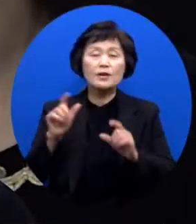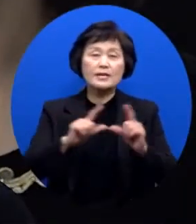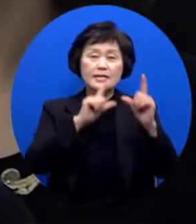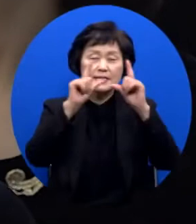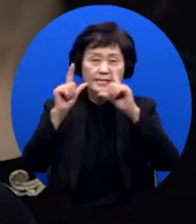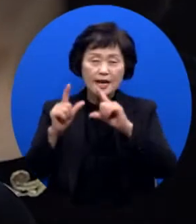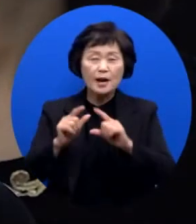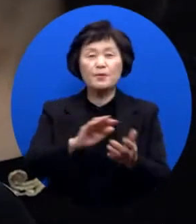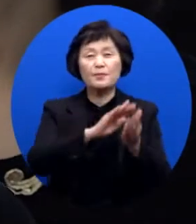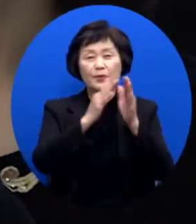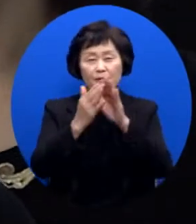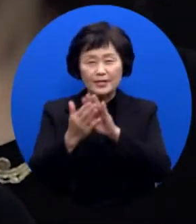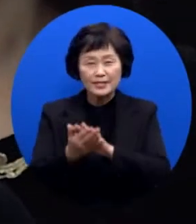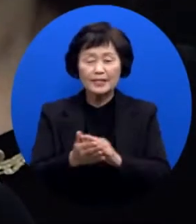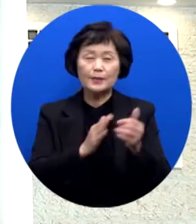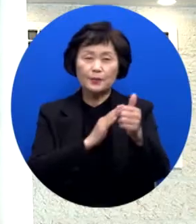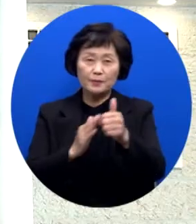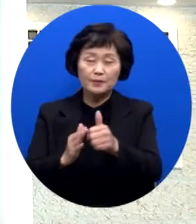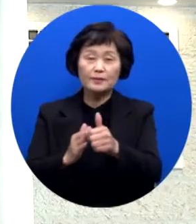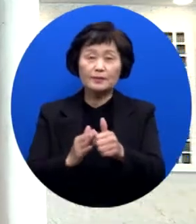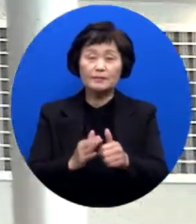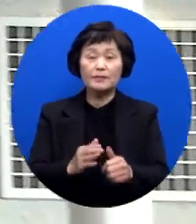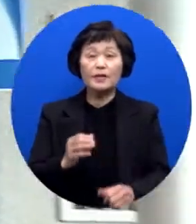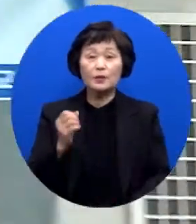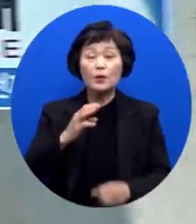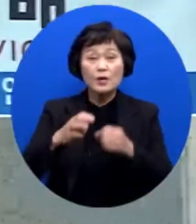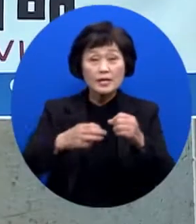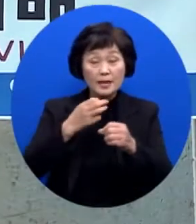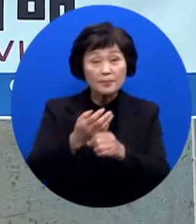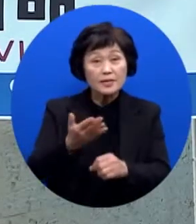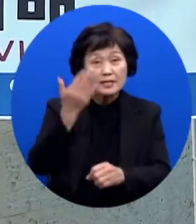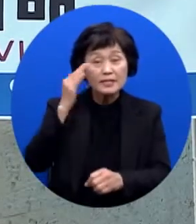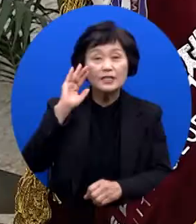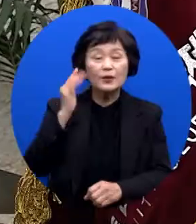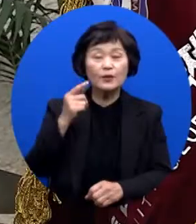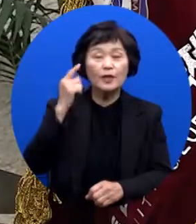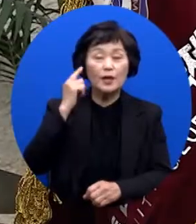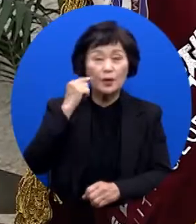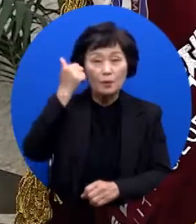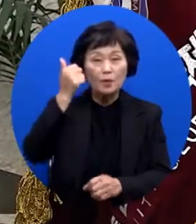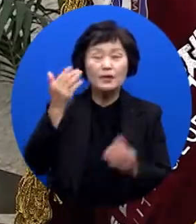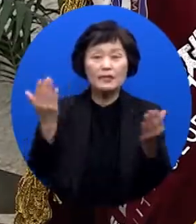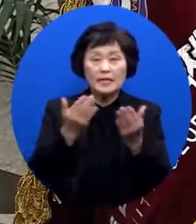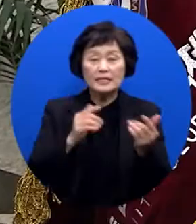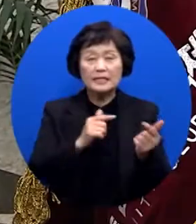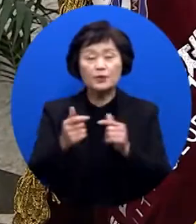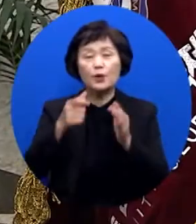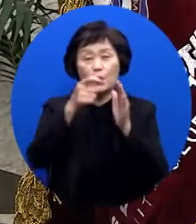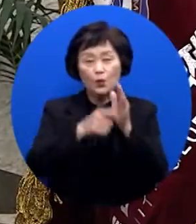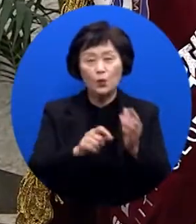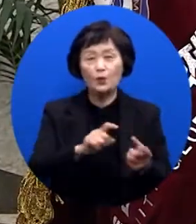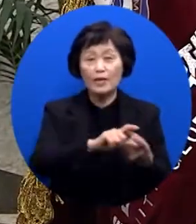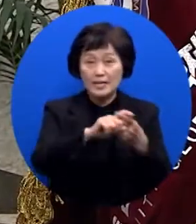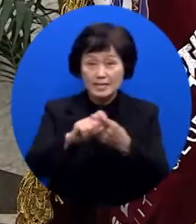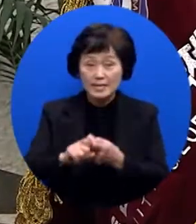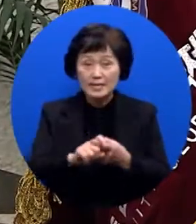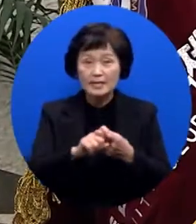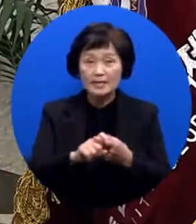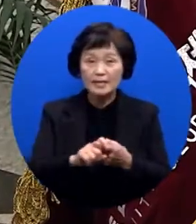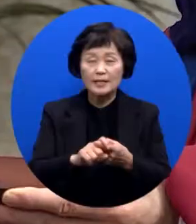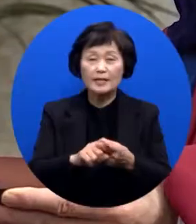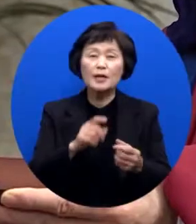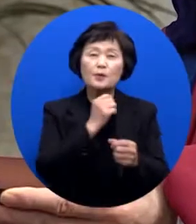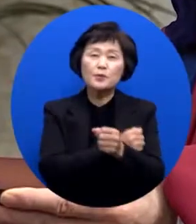나가야 한다고 권면했습니다. 이어 30년 넘는 목회와 사역으로 교회와 교단의 연합, 사회 공헌